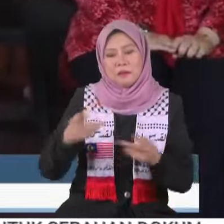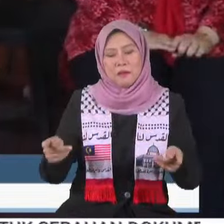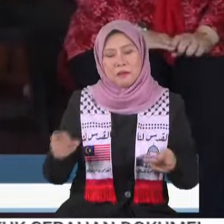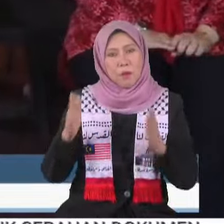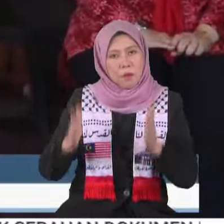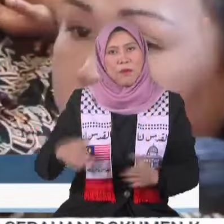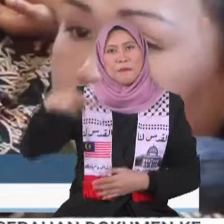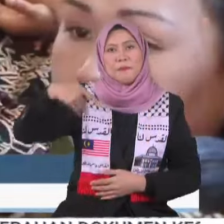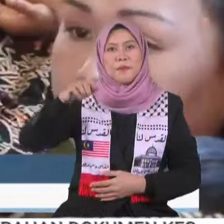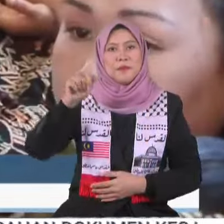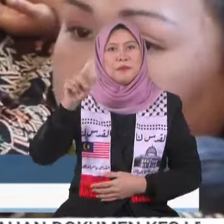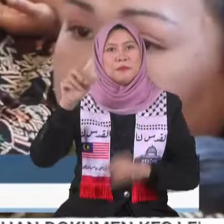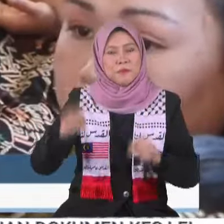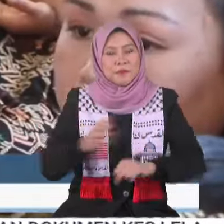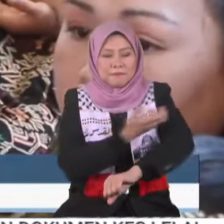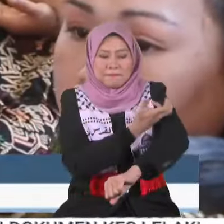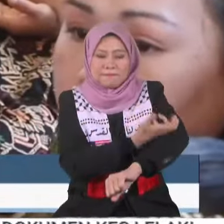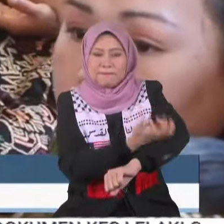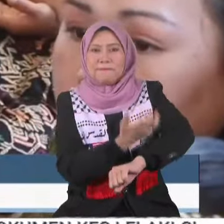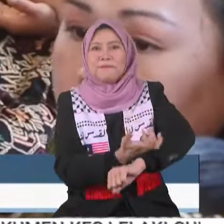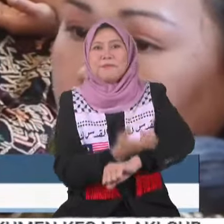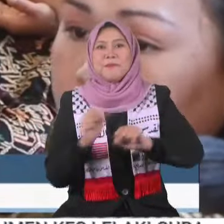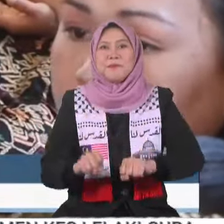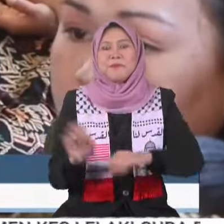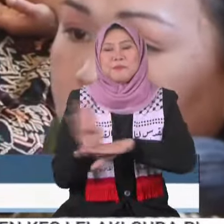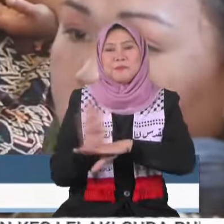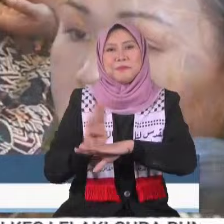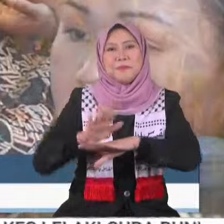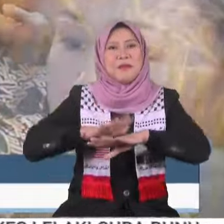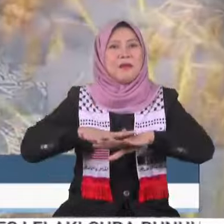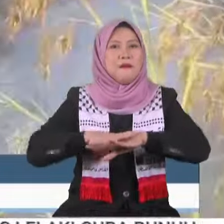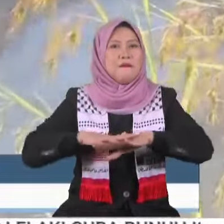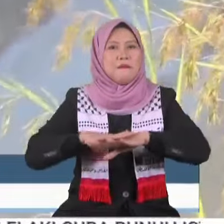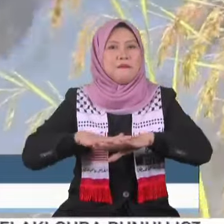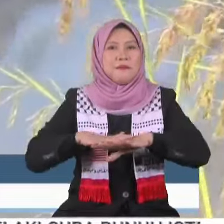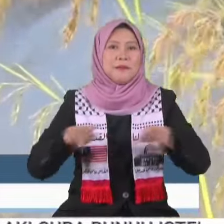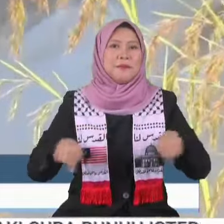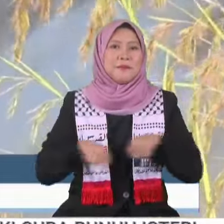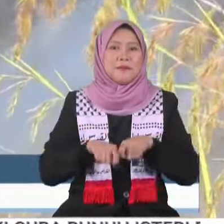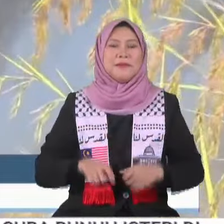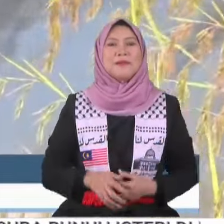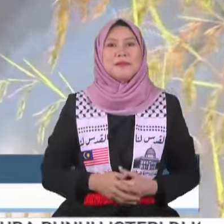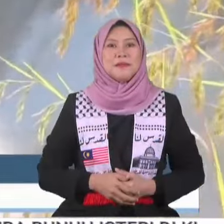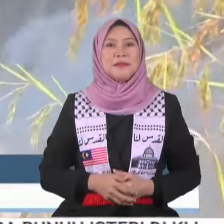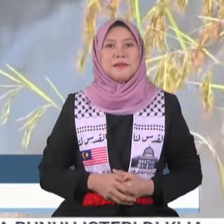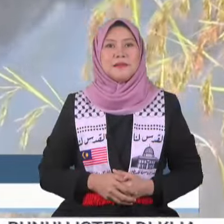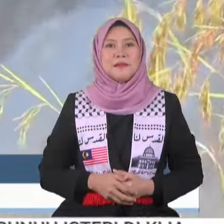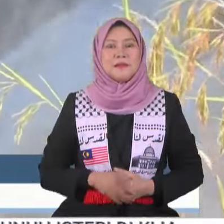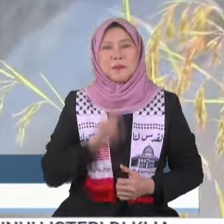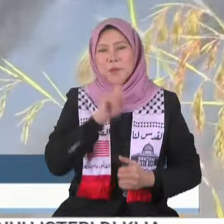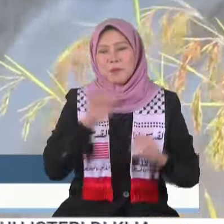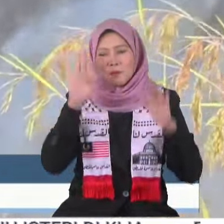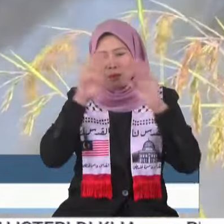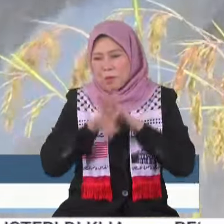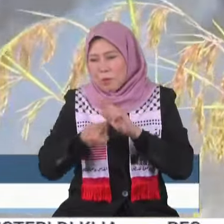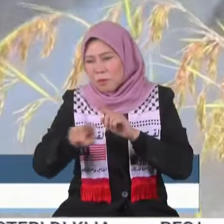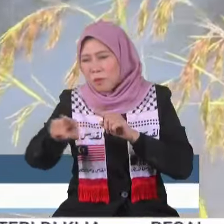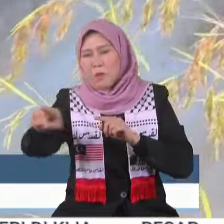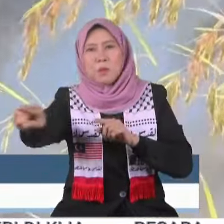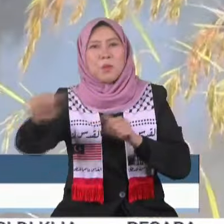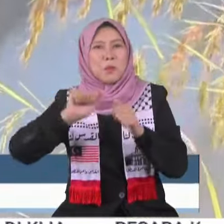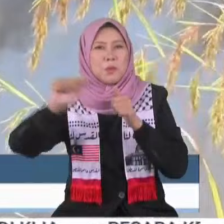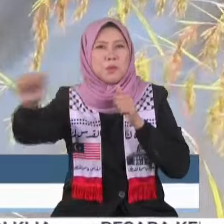sama melahirkan generasi pelapis untuk kelangsungan industri kraft tempatan. Meskipun jauh di pendalaman, program